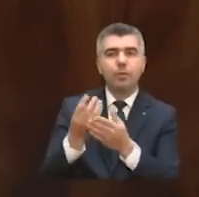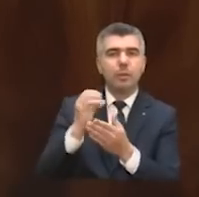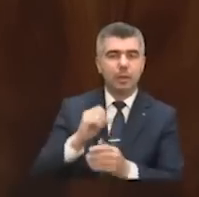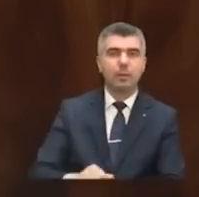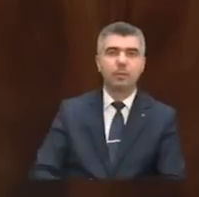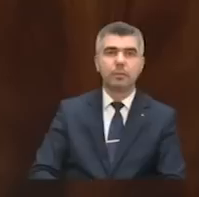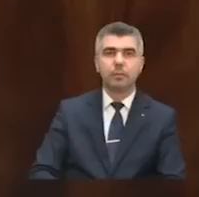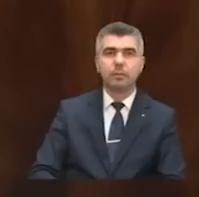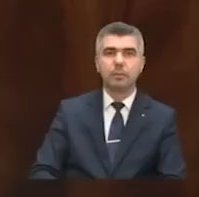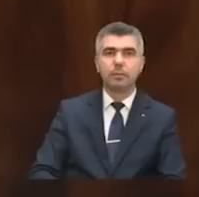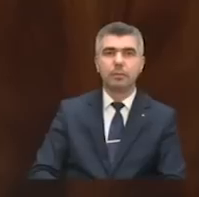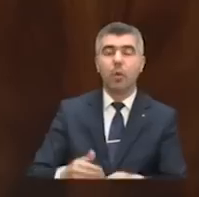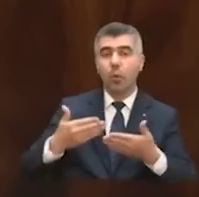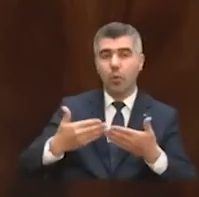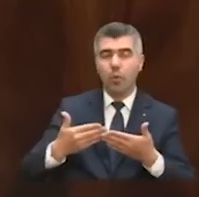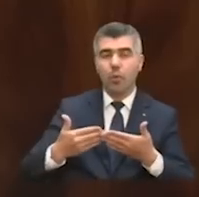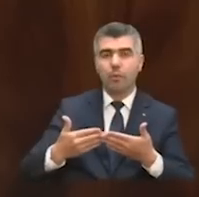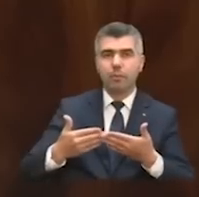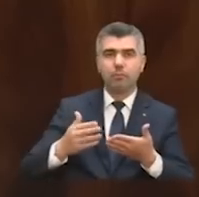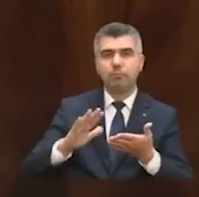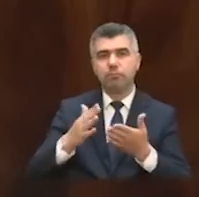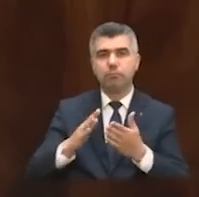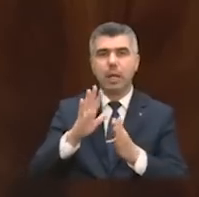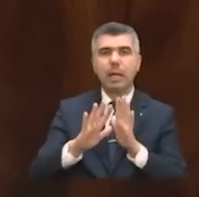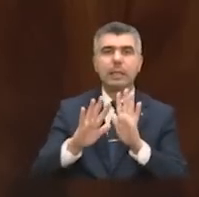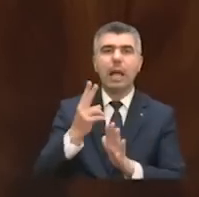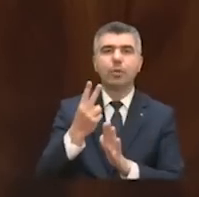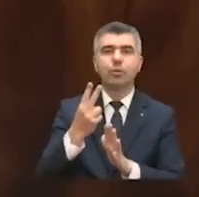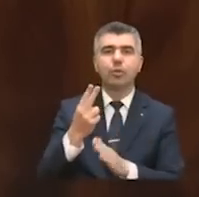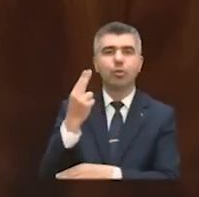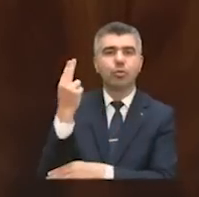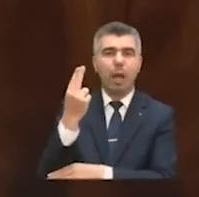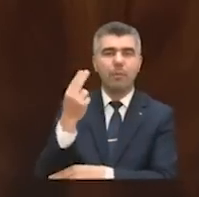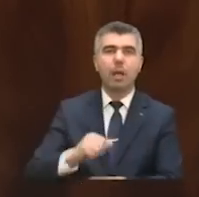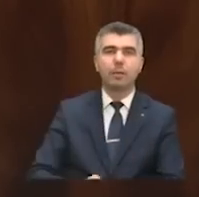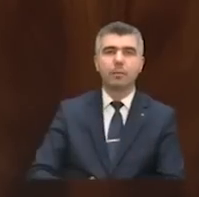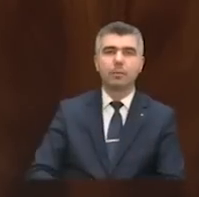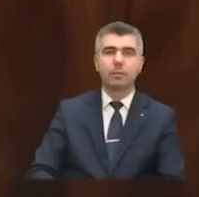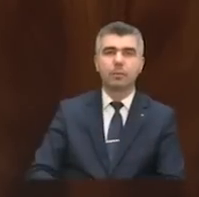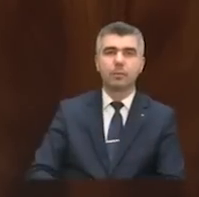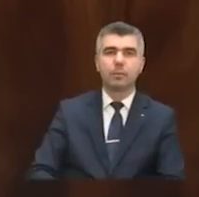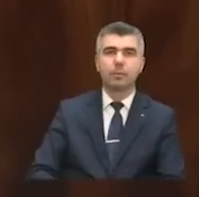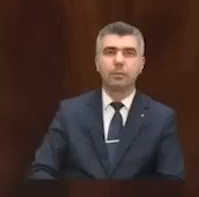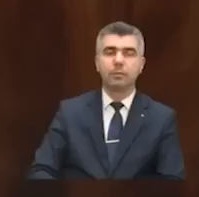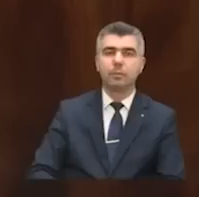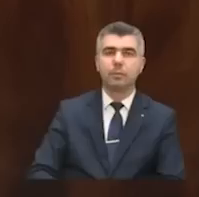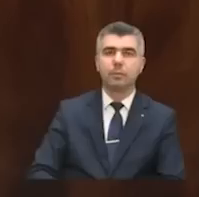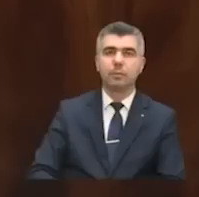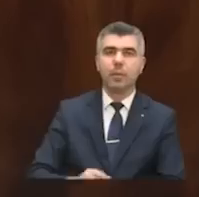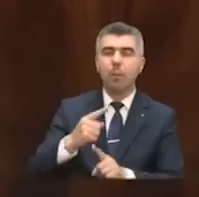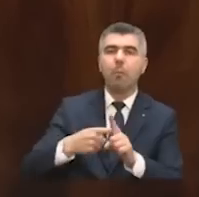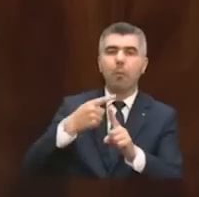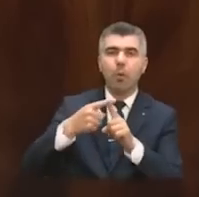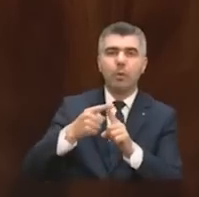الانويه الجامعيه اليوم عندنا تقريبا 12 جامعه، ياك 12 وزيد عليهم